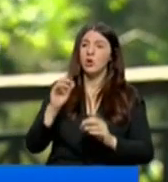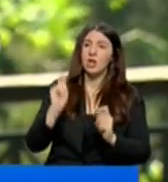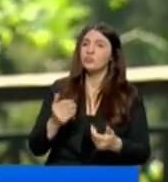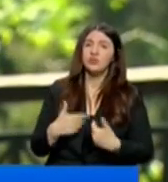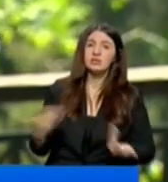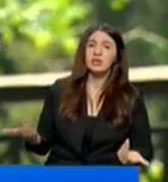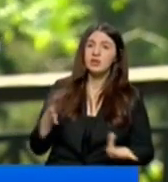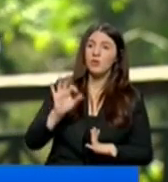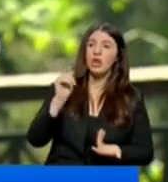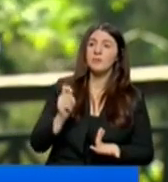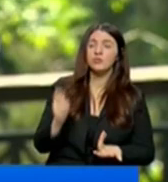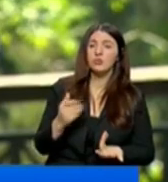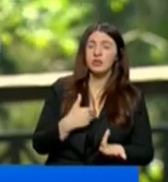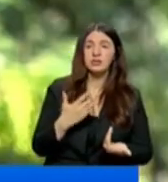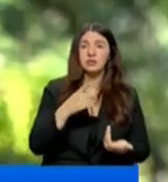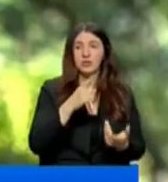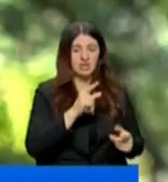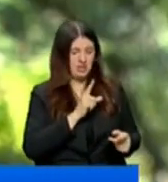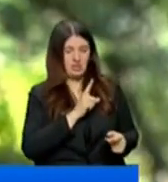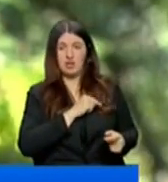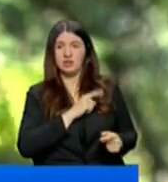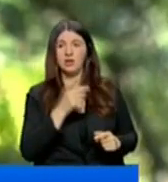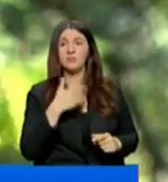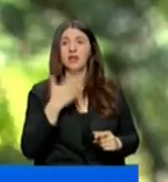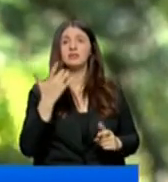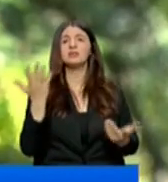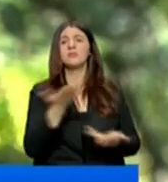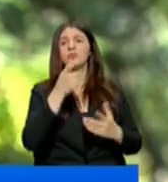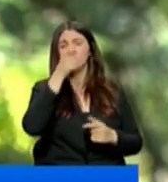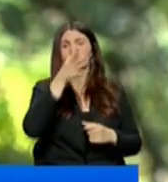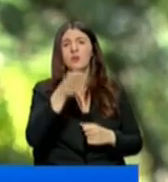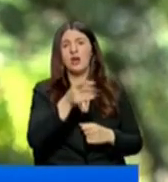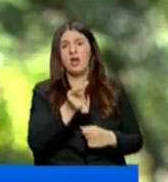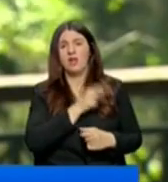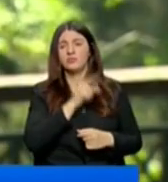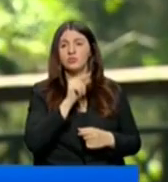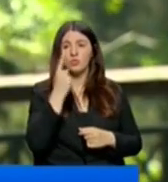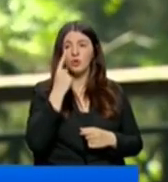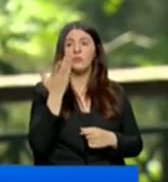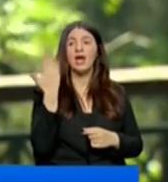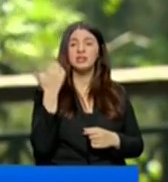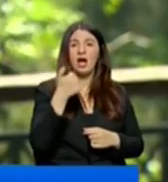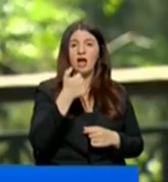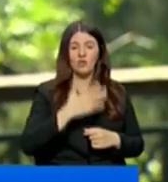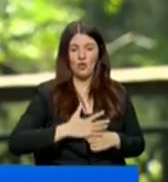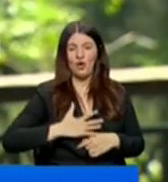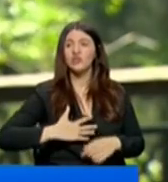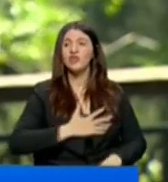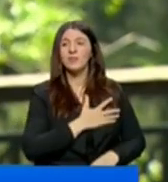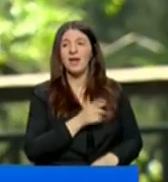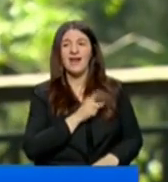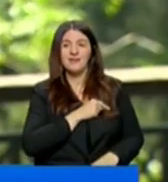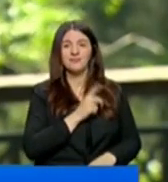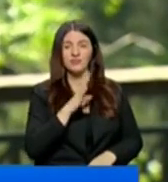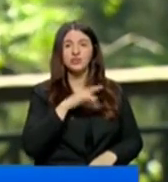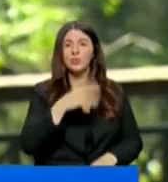yapacağız zaten, böyle yapmak Şimdi zorundayız. Şimdi yakanızda ben nicedir zaten Türk bayrağı görüyordum. Evet. Eskiden altı oklu CHP rozetli evet,